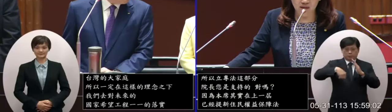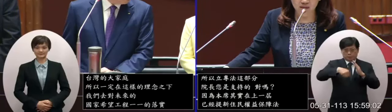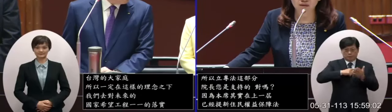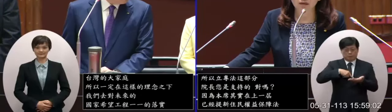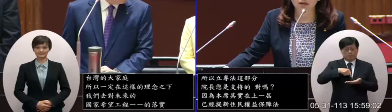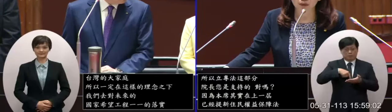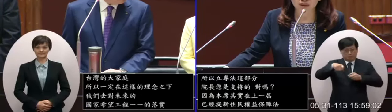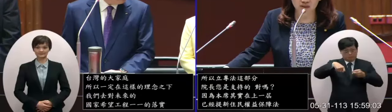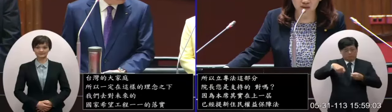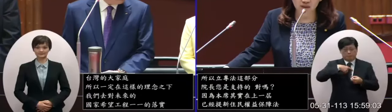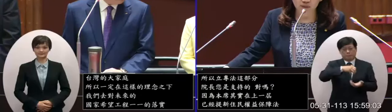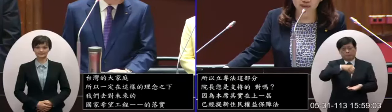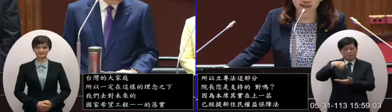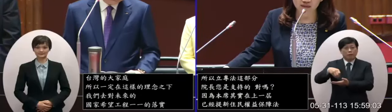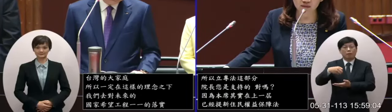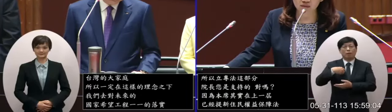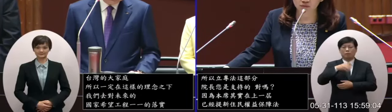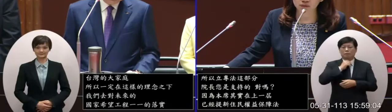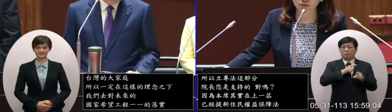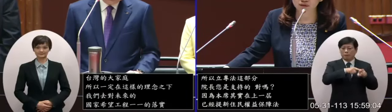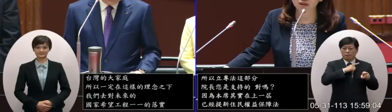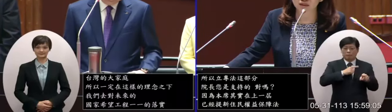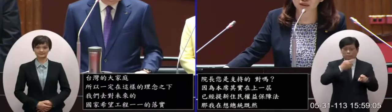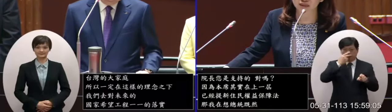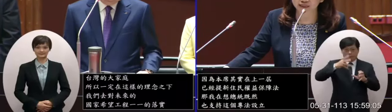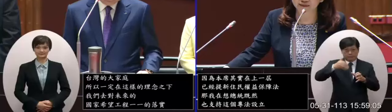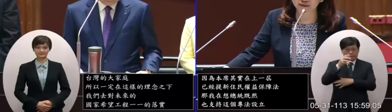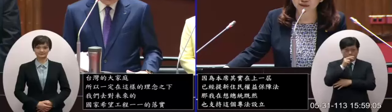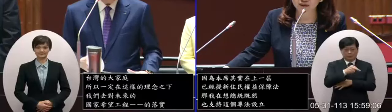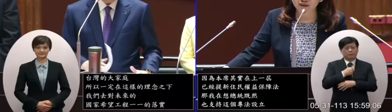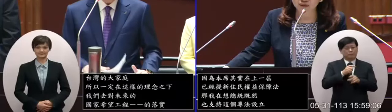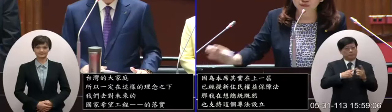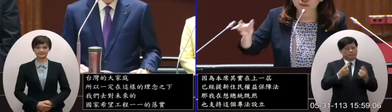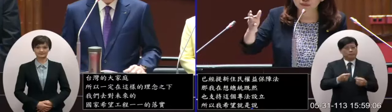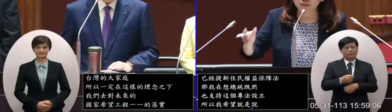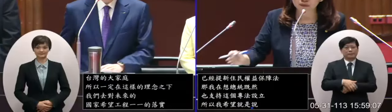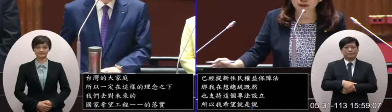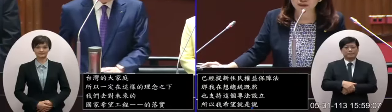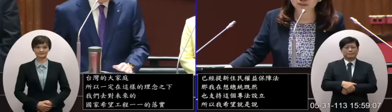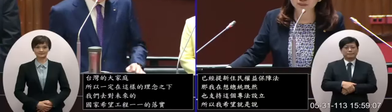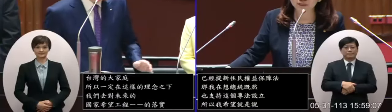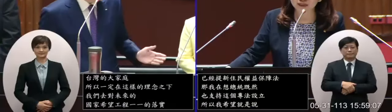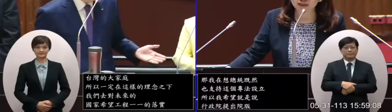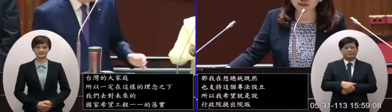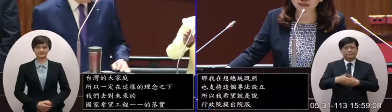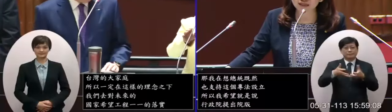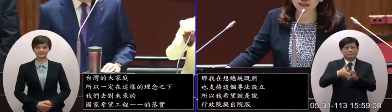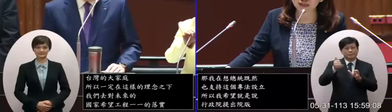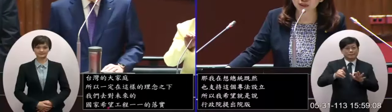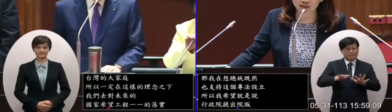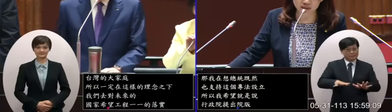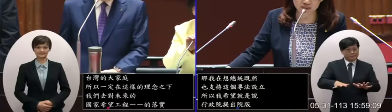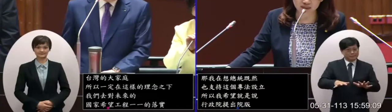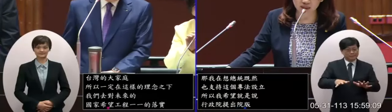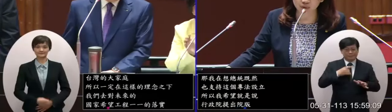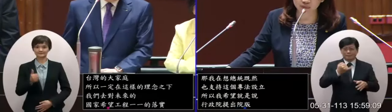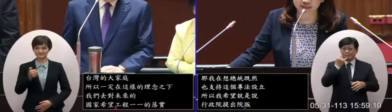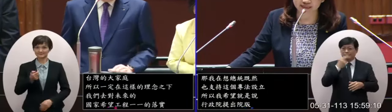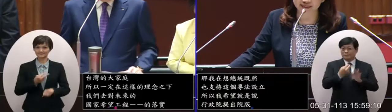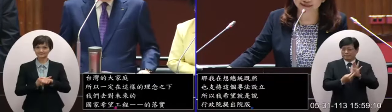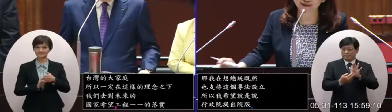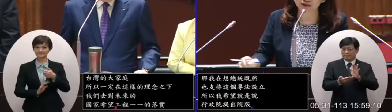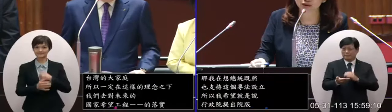然也是落实我们赖清德总统的这个政见。我们部长今天在场， 谢谢罗委